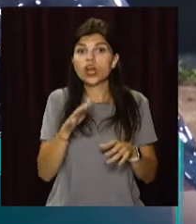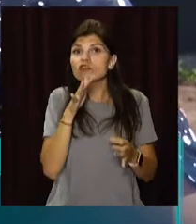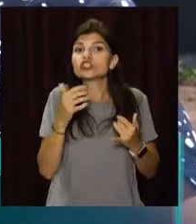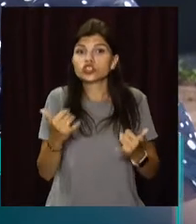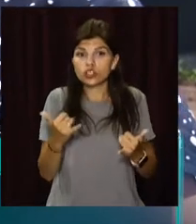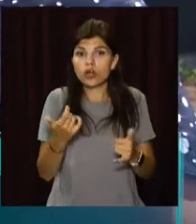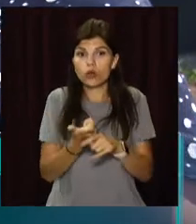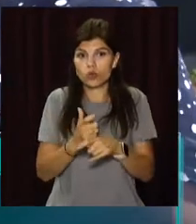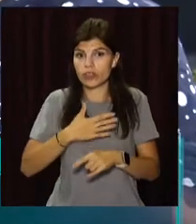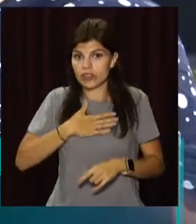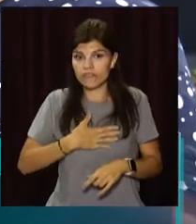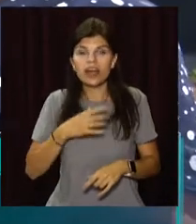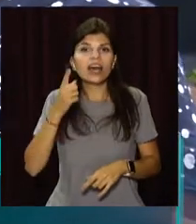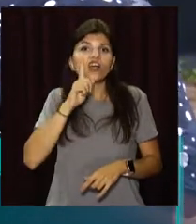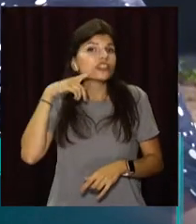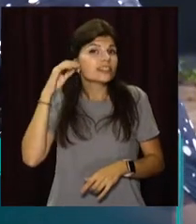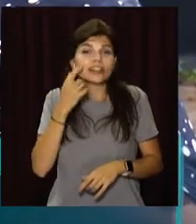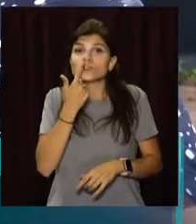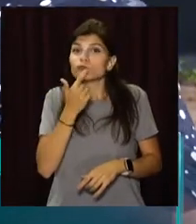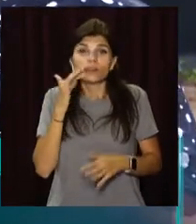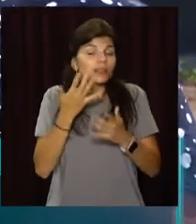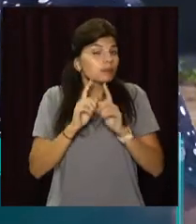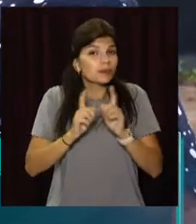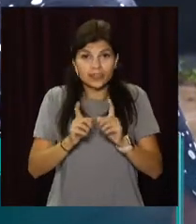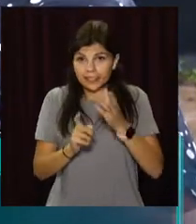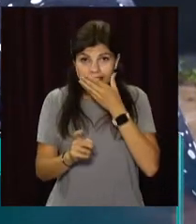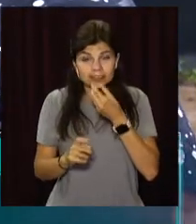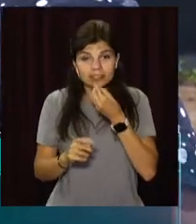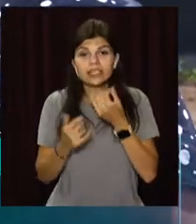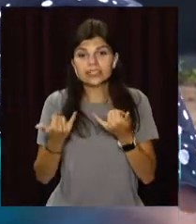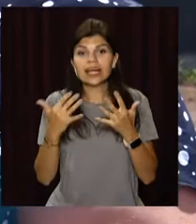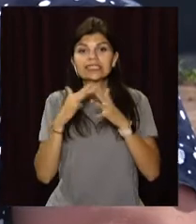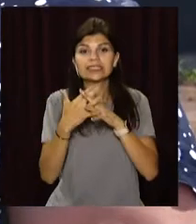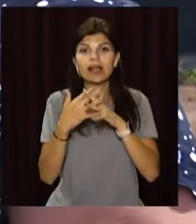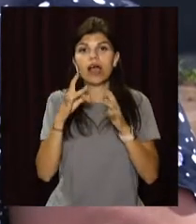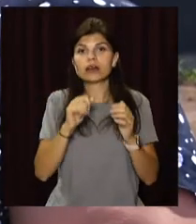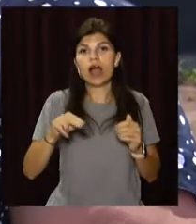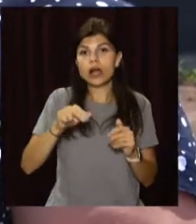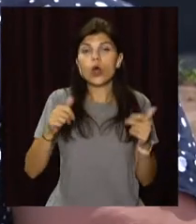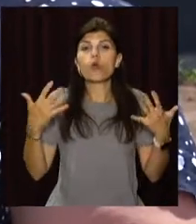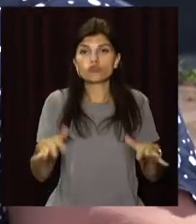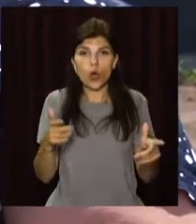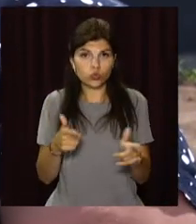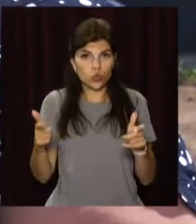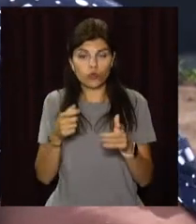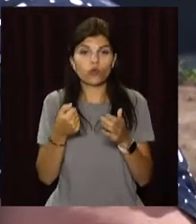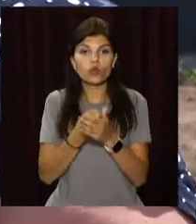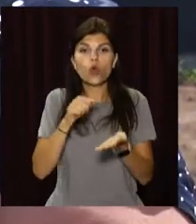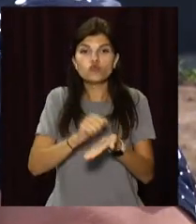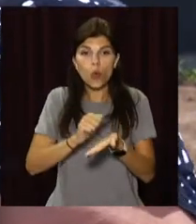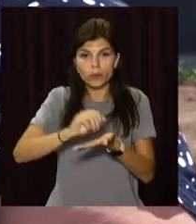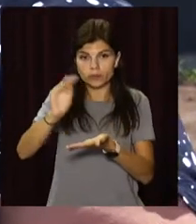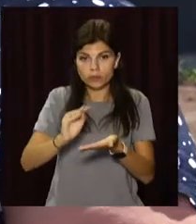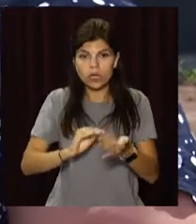сучасності сьогодні. В кольоровій гамі теж буде витримано всі кольори. І сьогодні сільськрада працює, вже готується тендерна